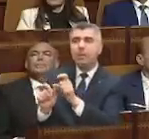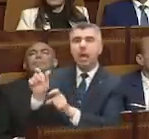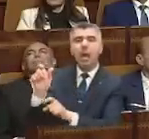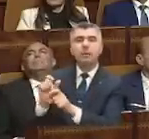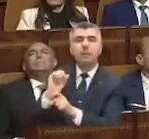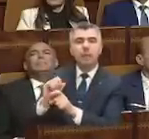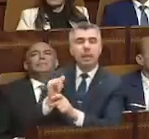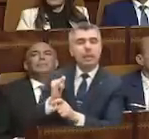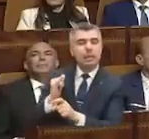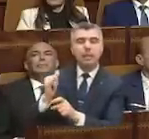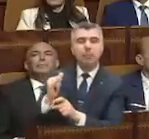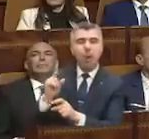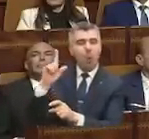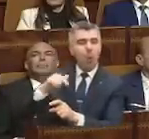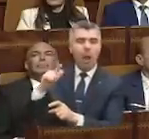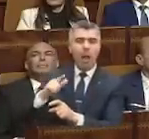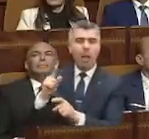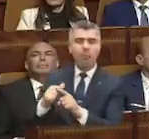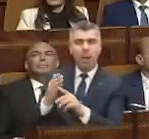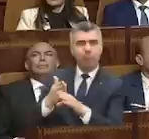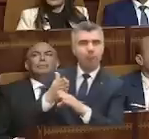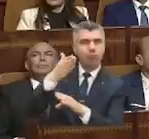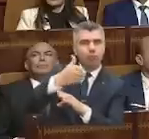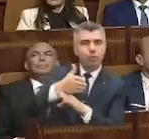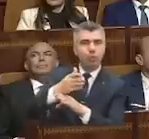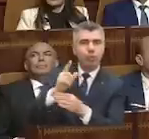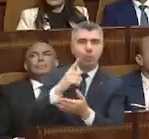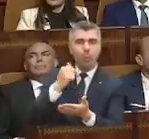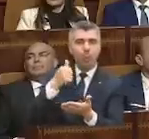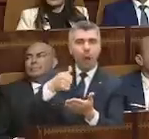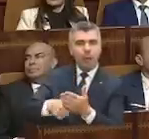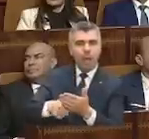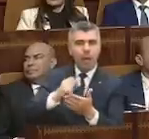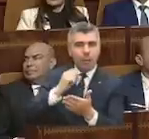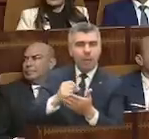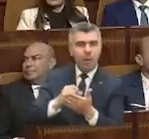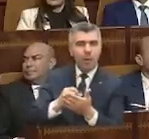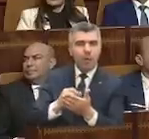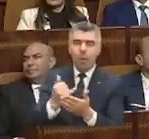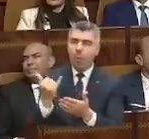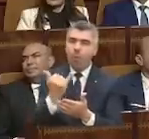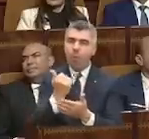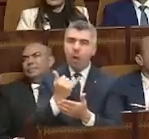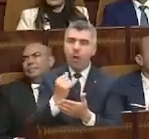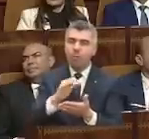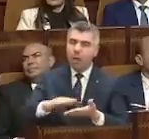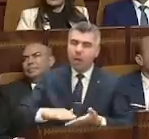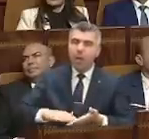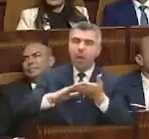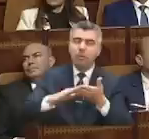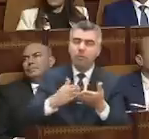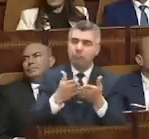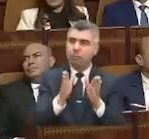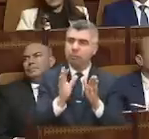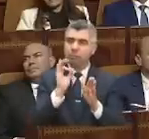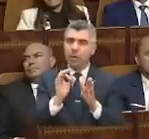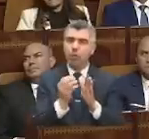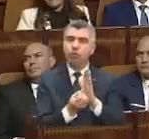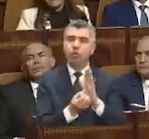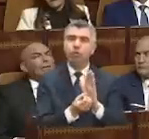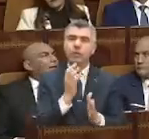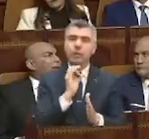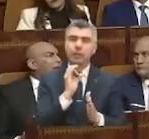هي علاقه يوميه مستمره وحيويه وتفرض علينا تقويتها وتقويه العاملين فيها عبر انفتاح على الطرق الحديثه